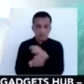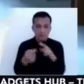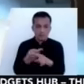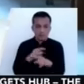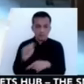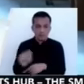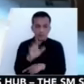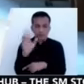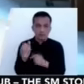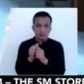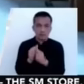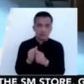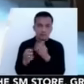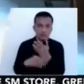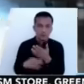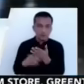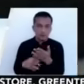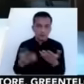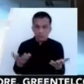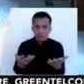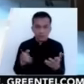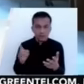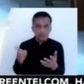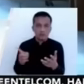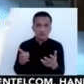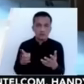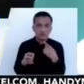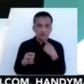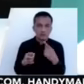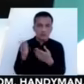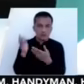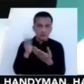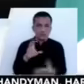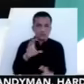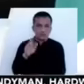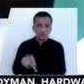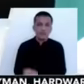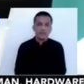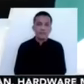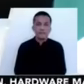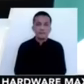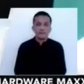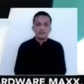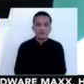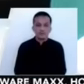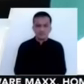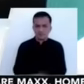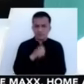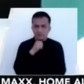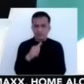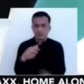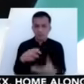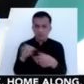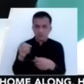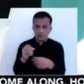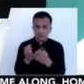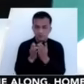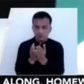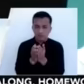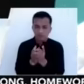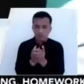sa biyahe. Wala na rin daw silang dalang cellphone noon. Hindi kayo lumalabas dun sa deck ng barko? Hindi po. Hindi